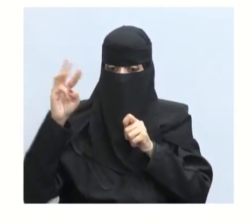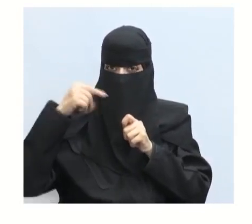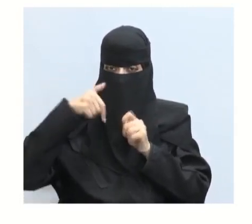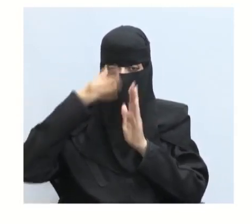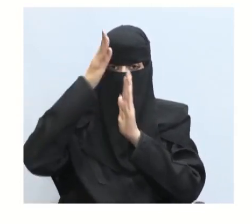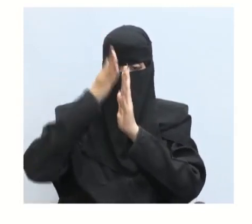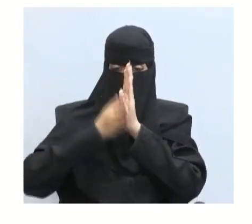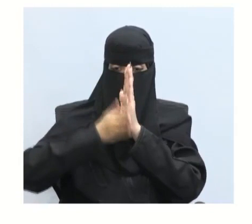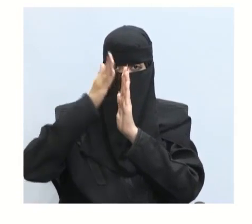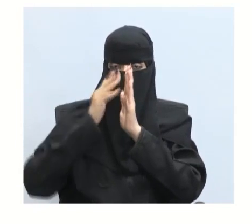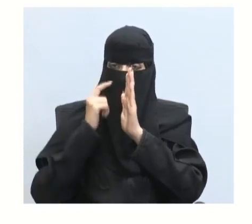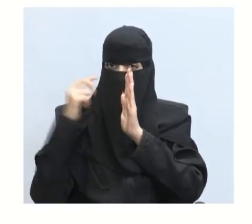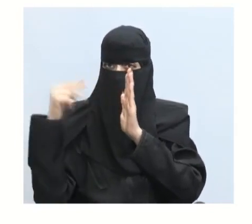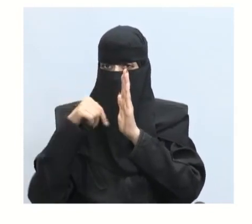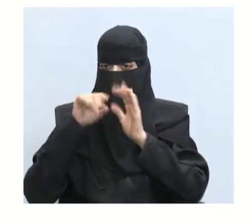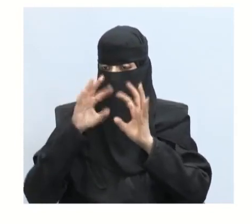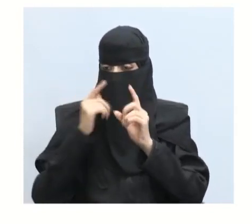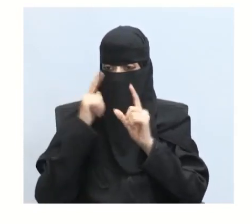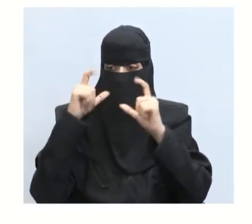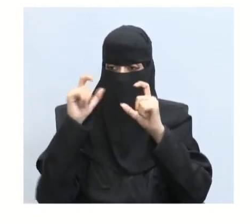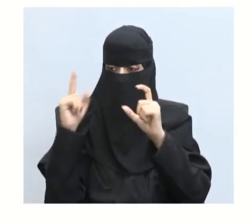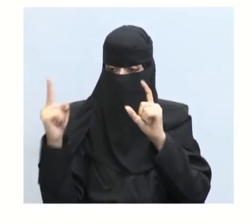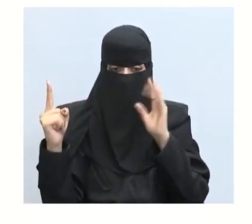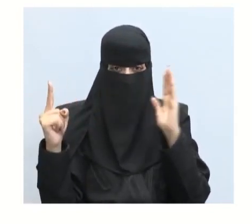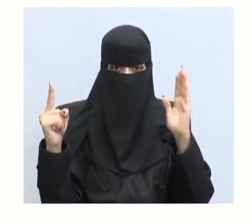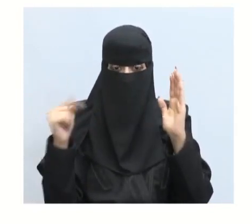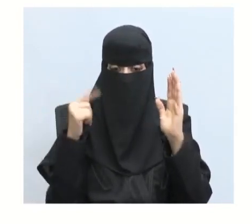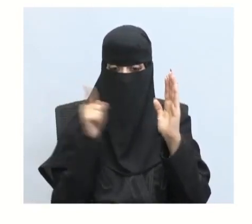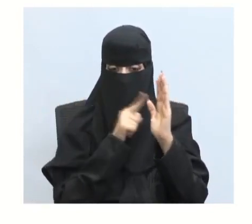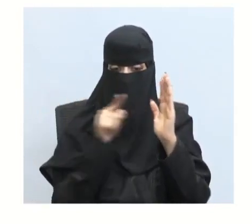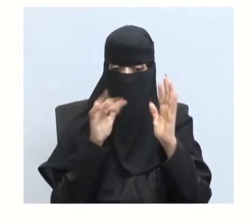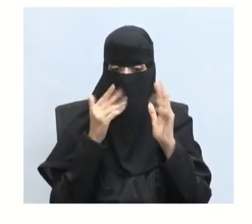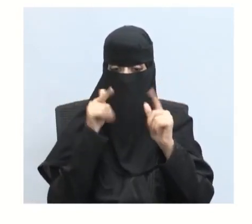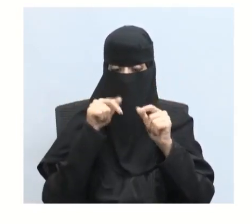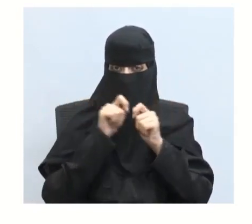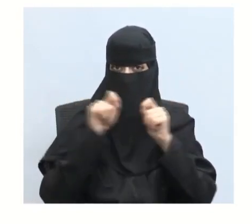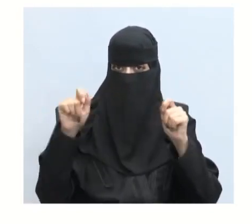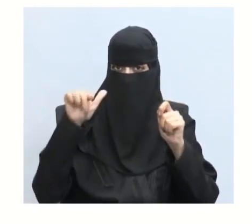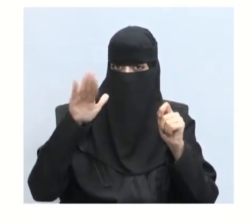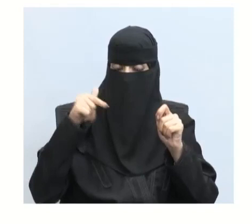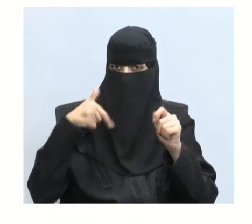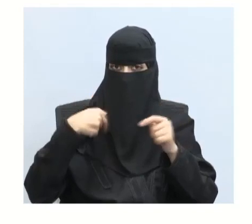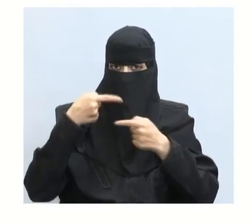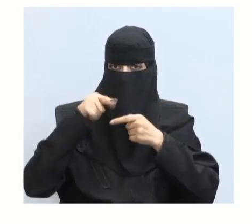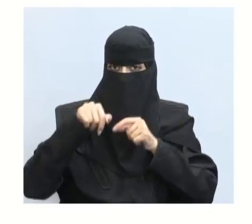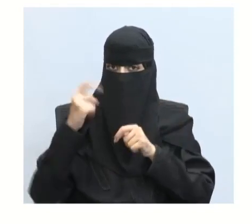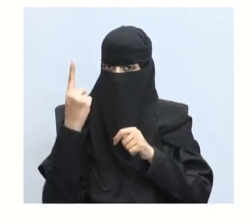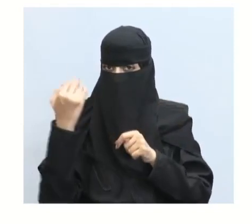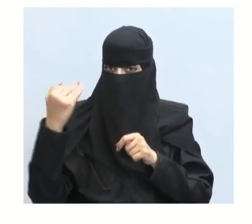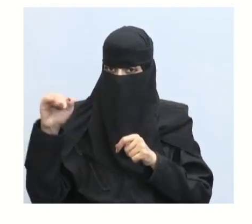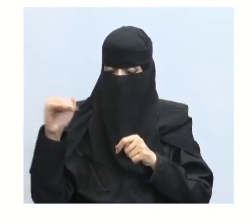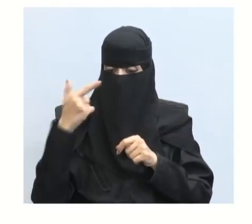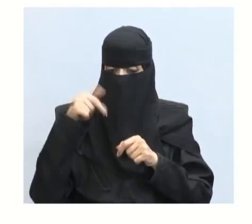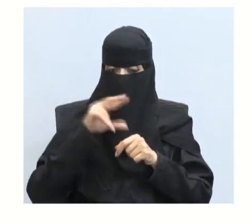مستويه فاين تتكون صوره لها وما طولها اذا طولها ايضا سيكون واحد ونص امام